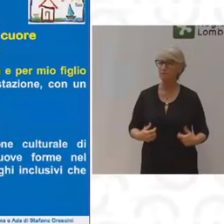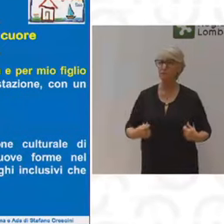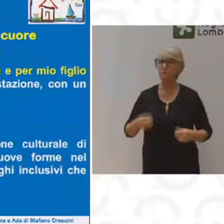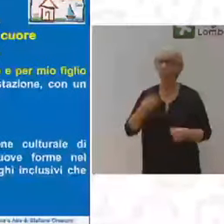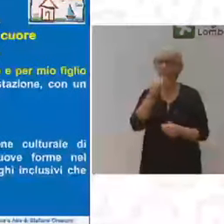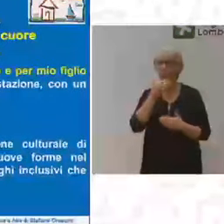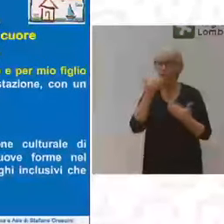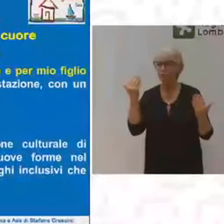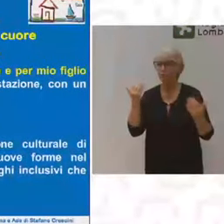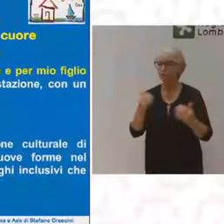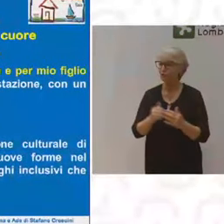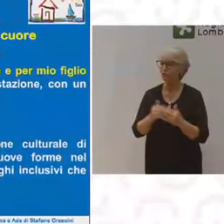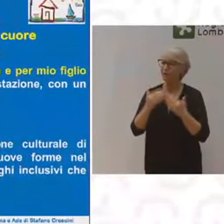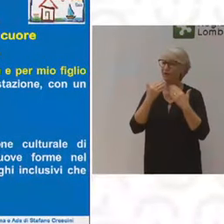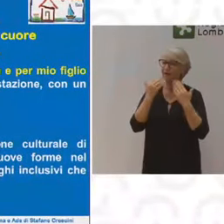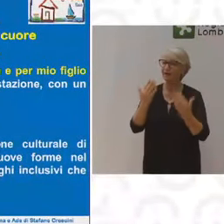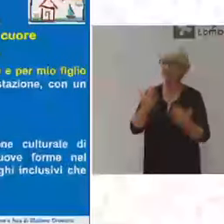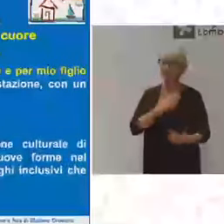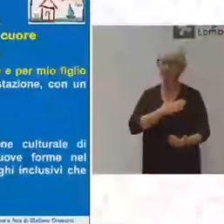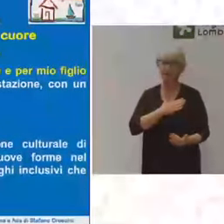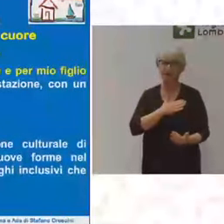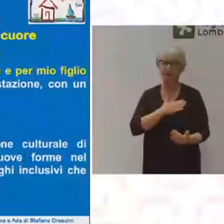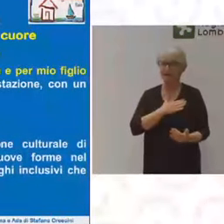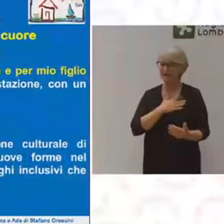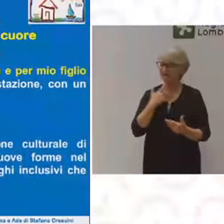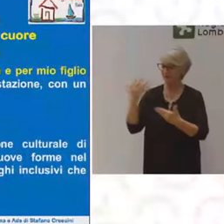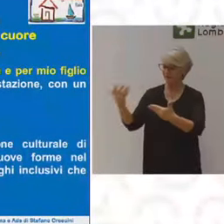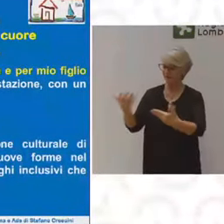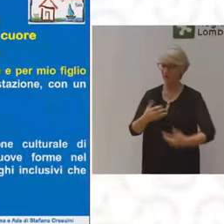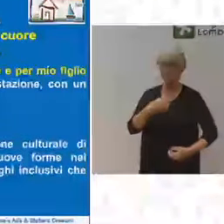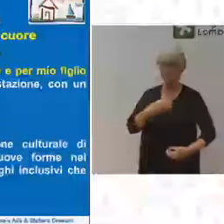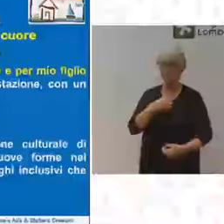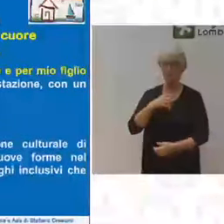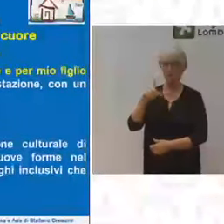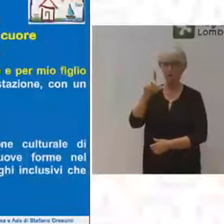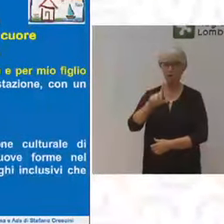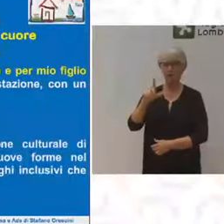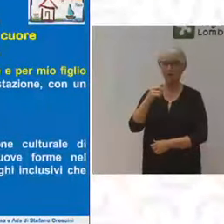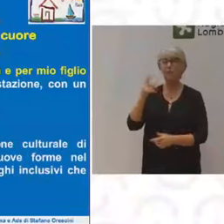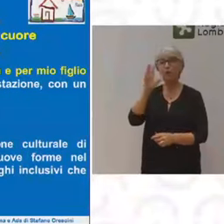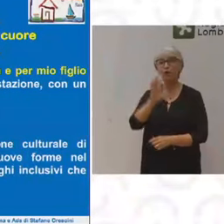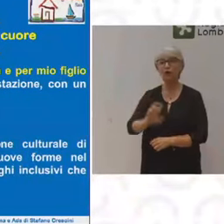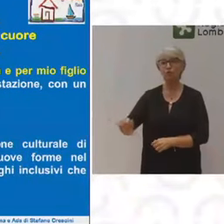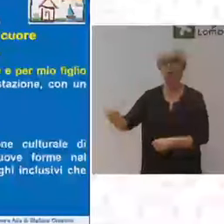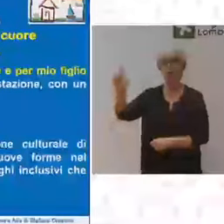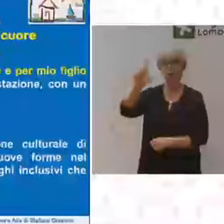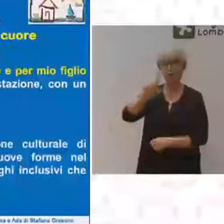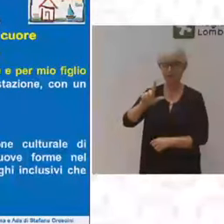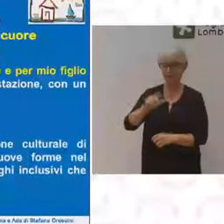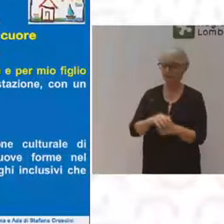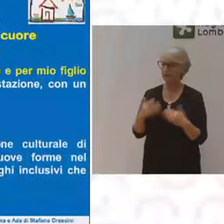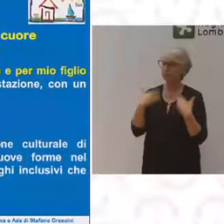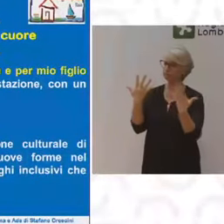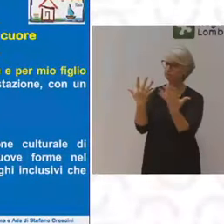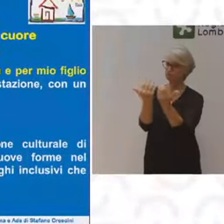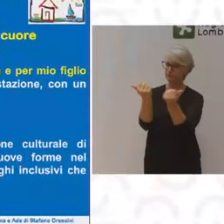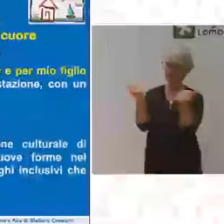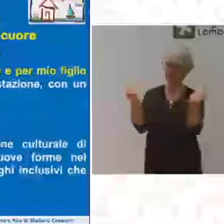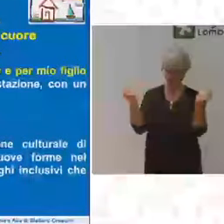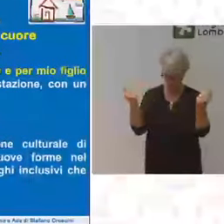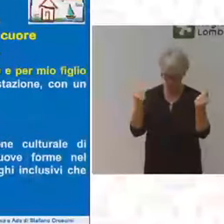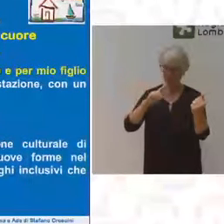Buongiorno a tutti. Ringrazio di cuore per il graditissimo invito l'assessore Locatelli e la Regione Lombardia. Vi porto i saluti